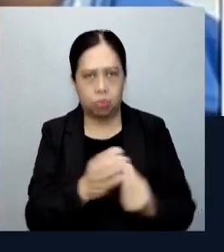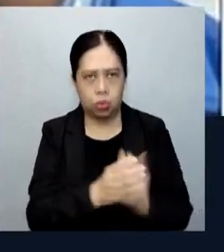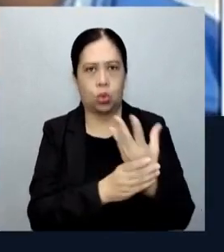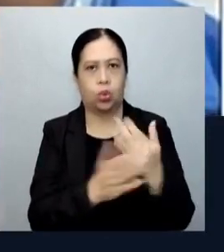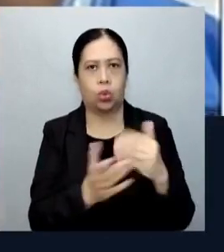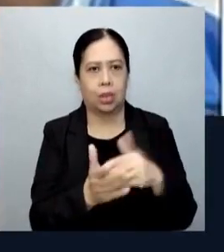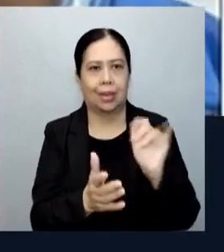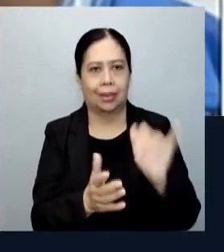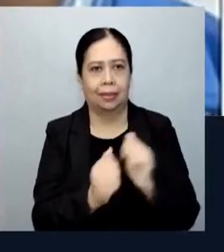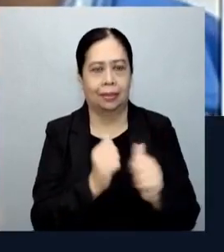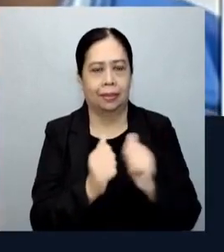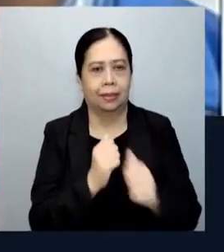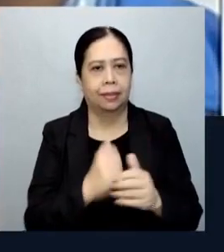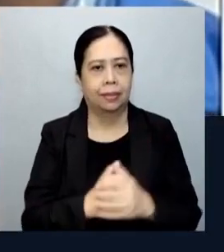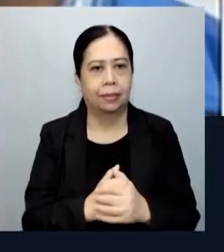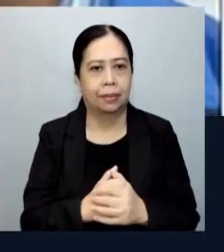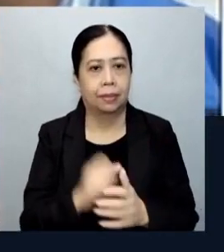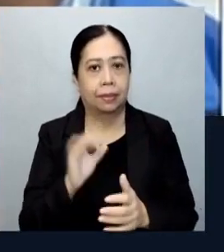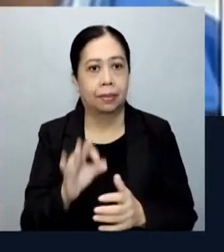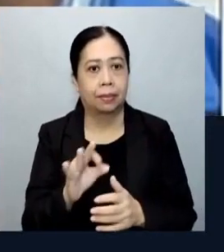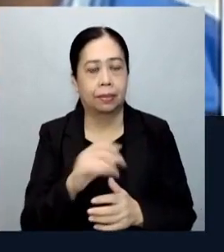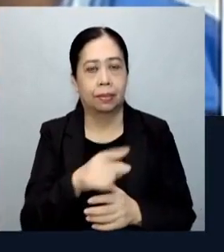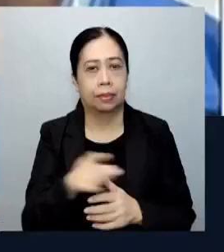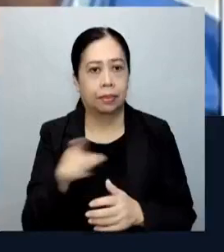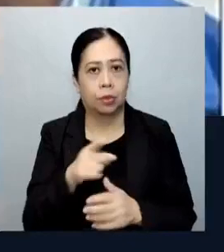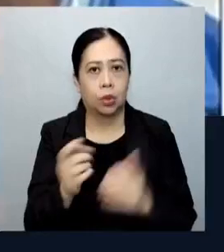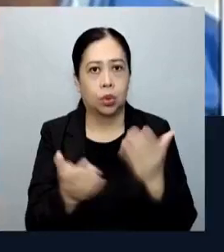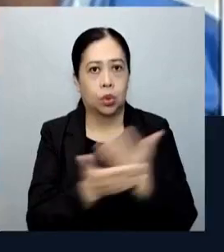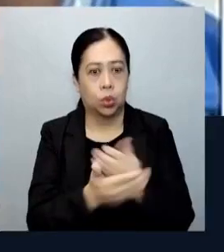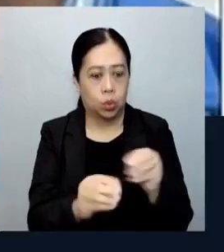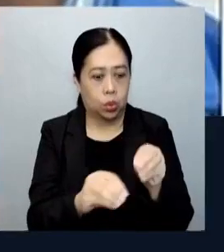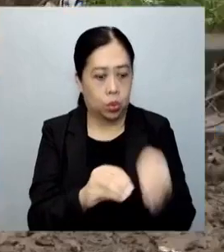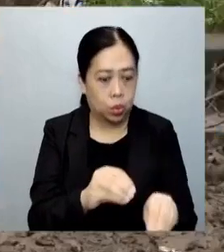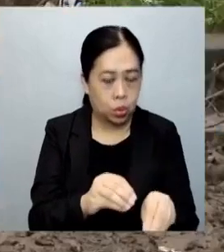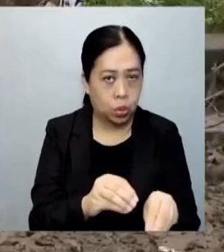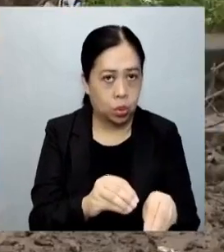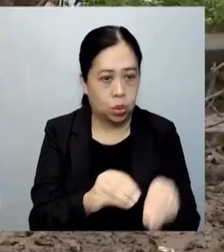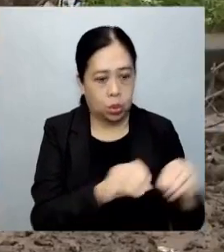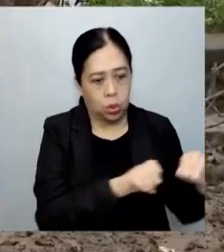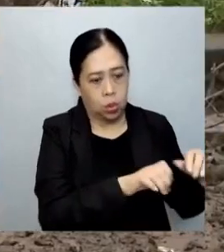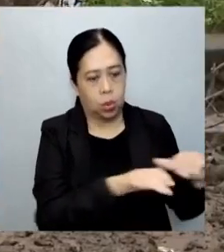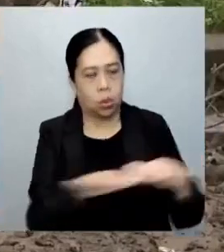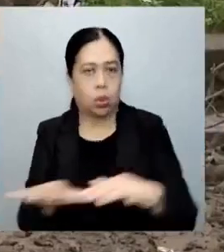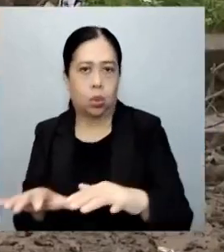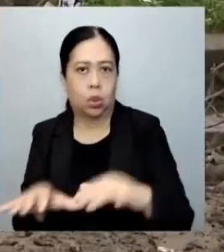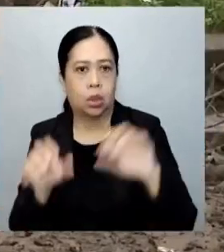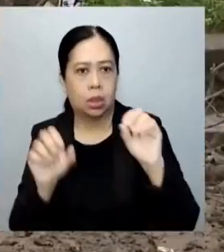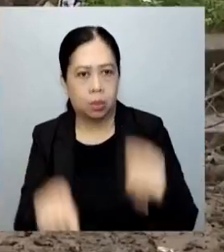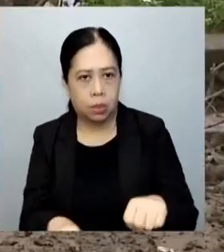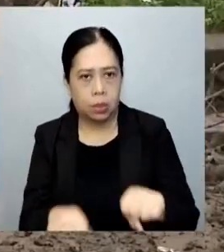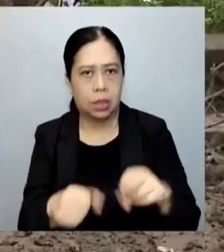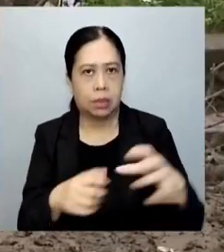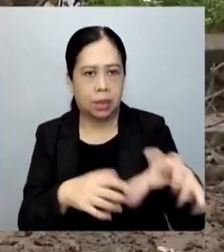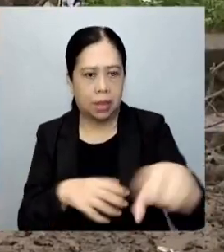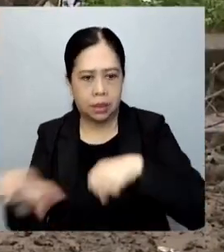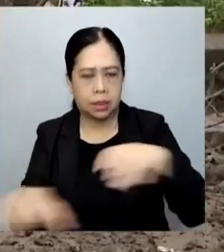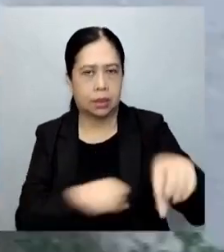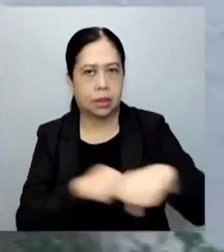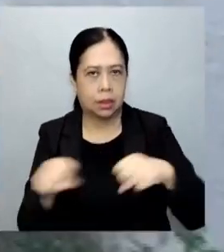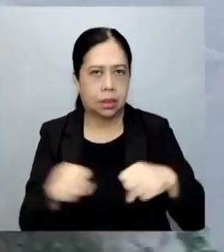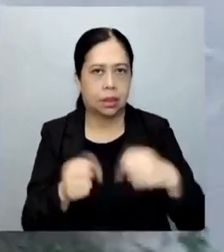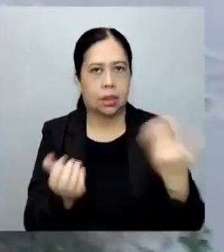nun. At kung yun naman mga bagong tanim lang at na-wash out, pwede pa nating hapulin